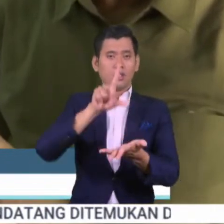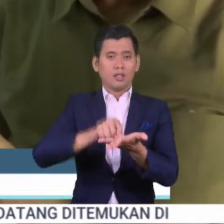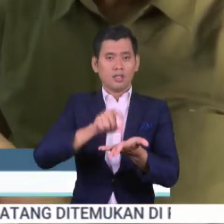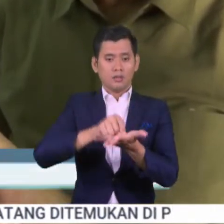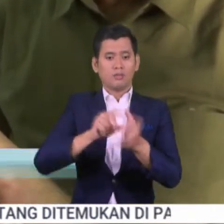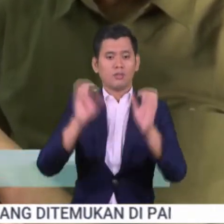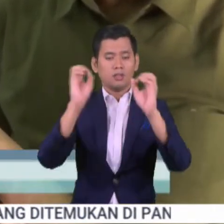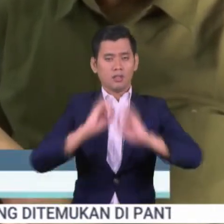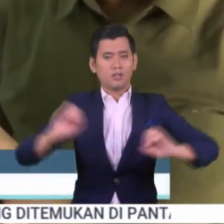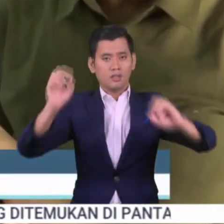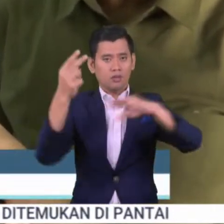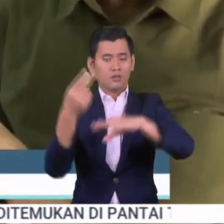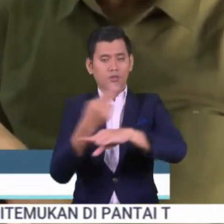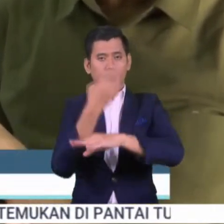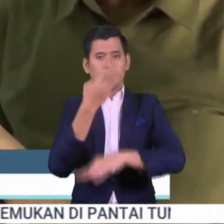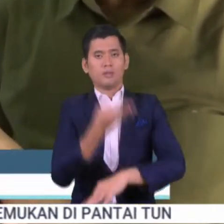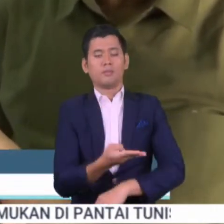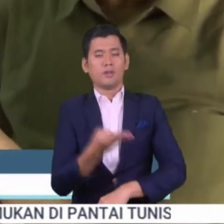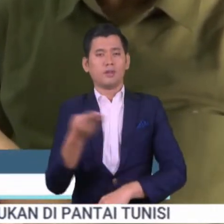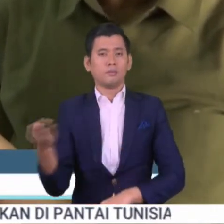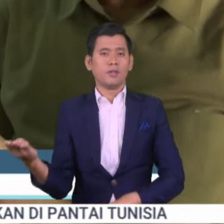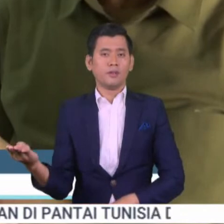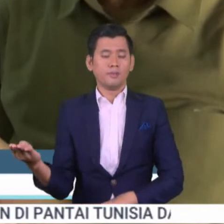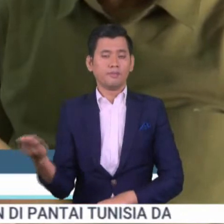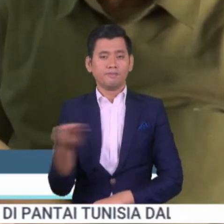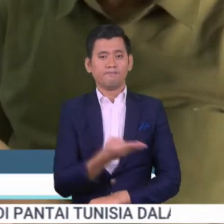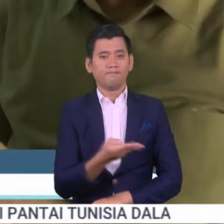menggunakan bahan-bahan